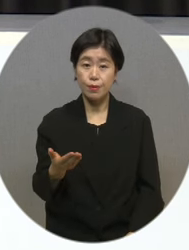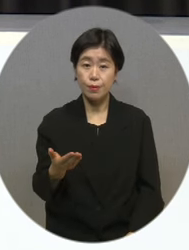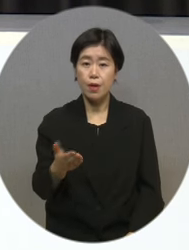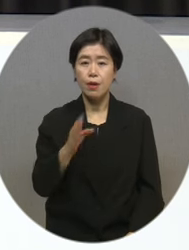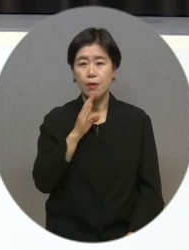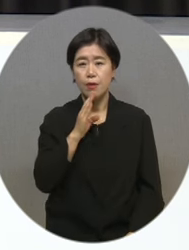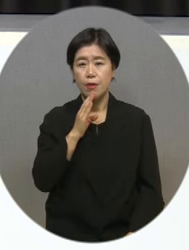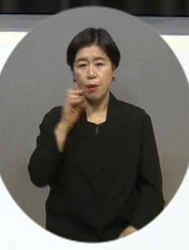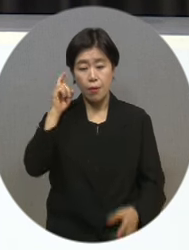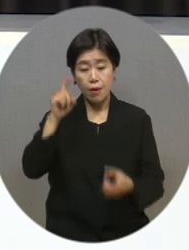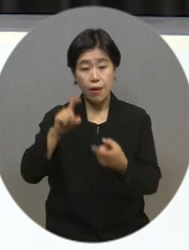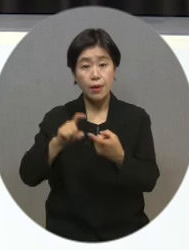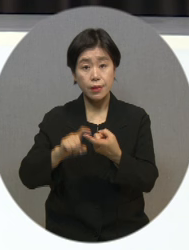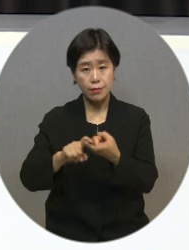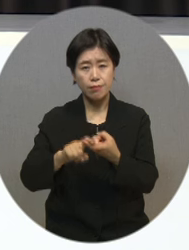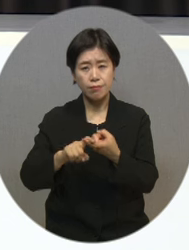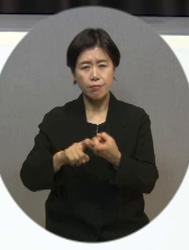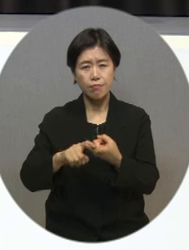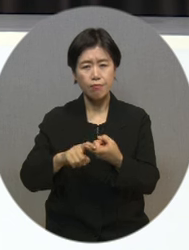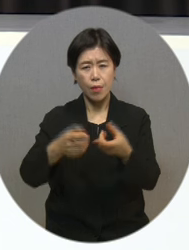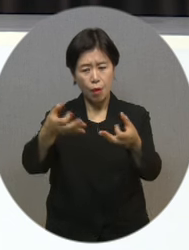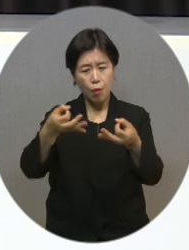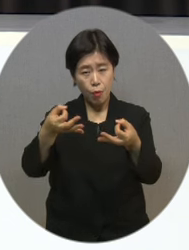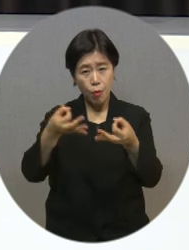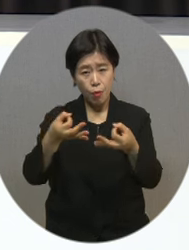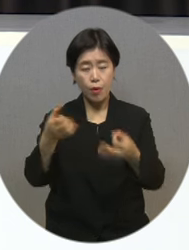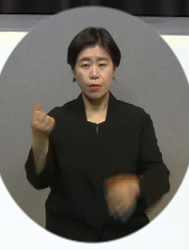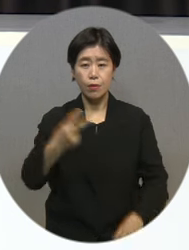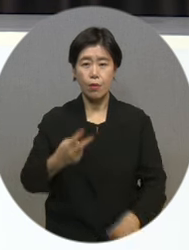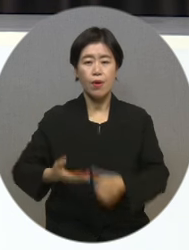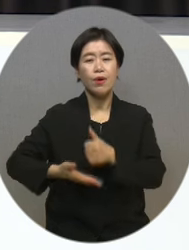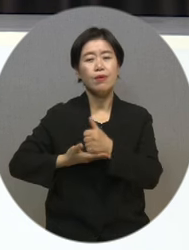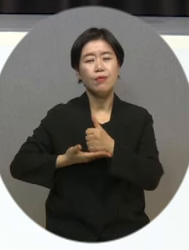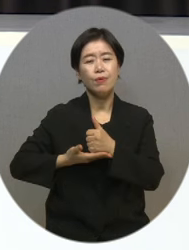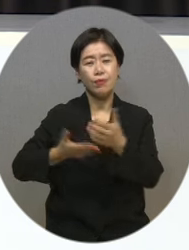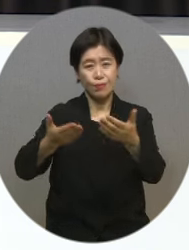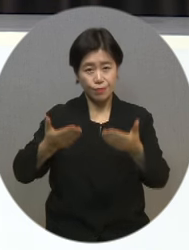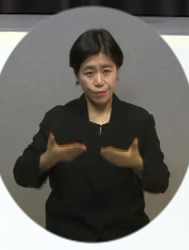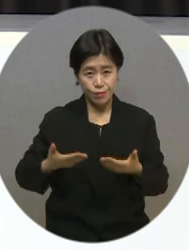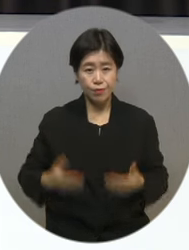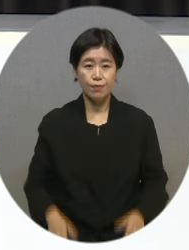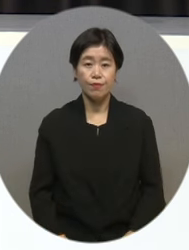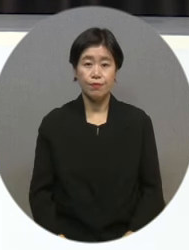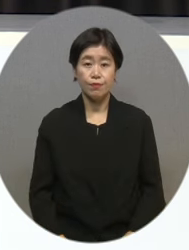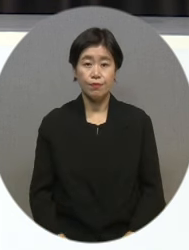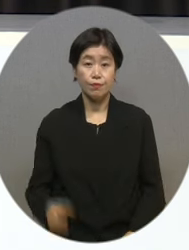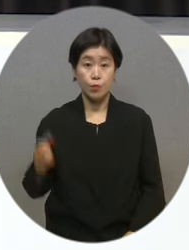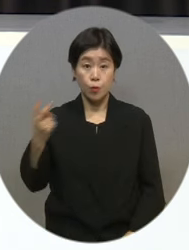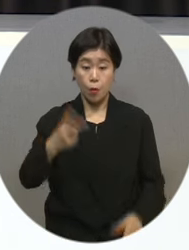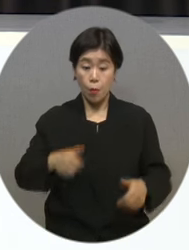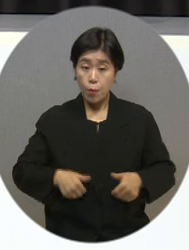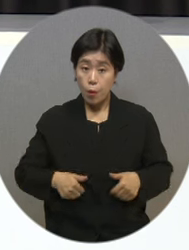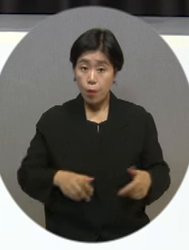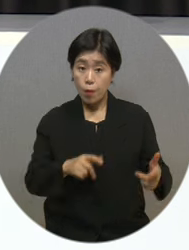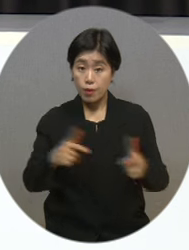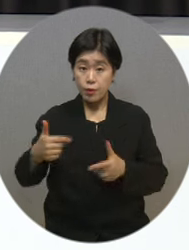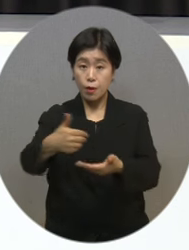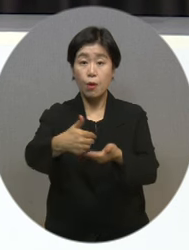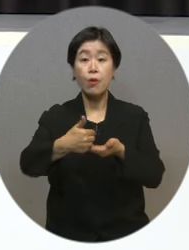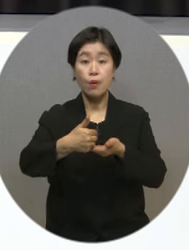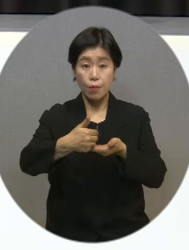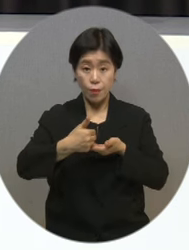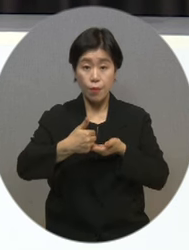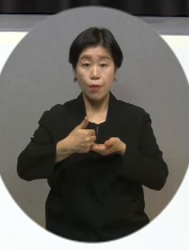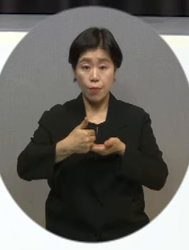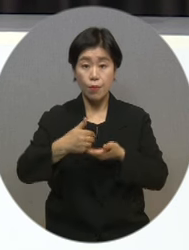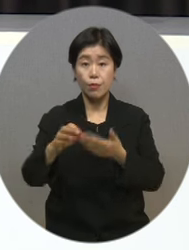시청자 여러분들께서 관심을 갖고 지켜봐 주시고 응원해 주시고 또 때로는 필요한 여러 가지